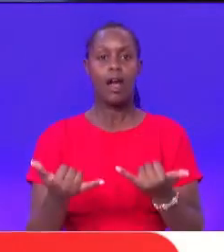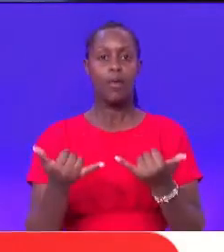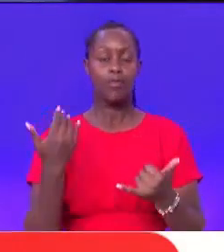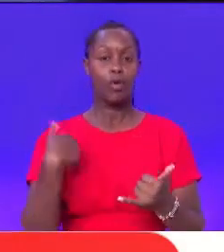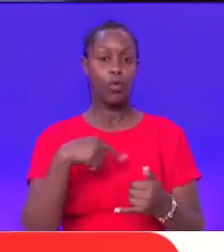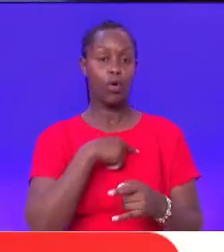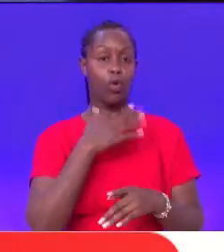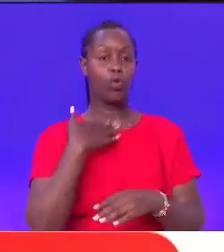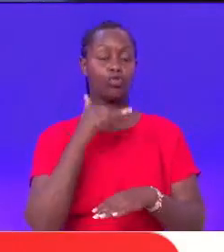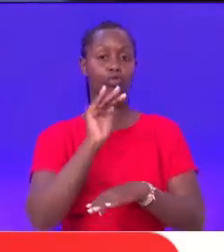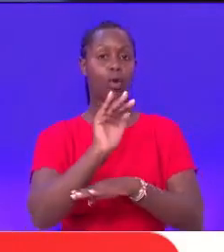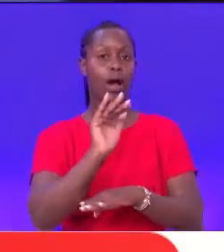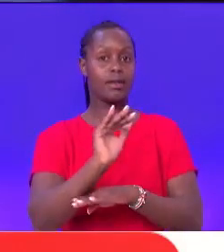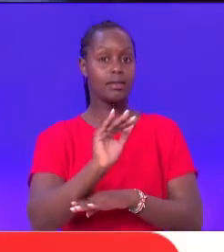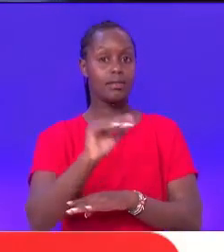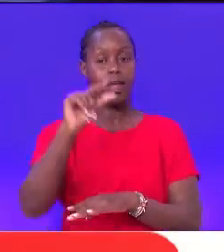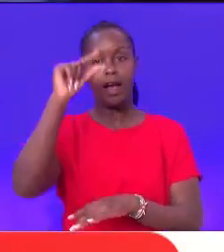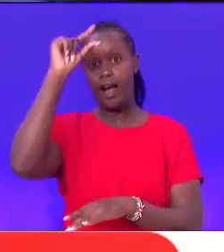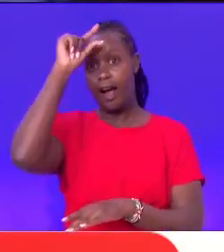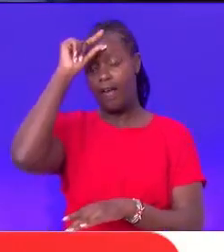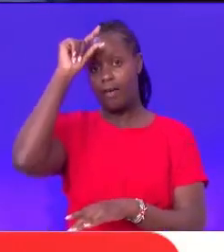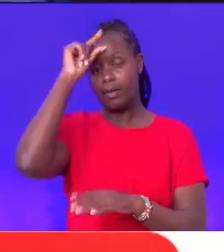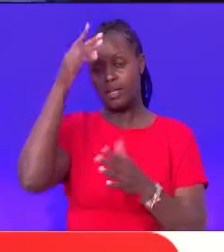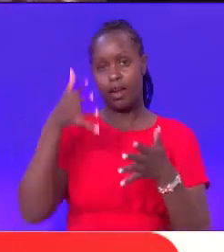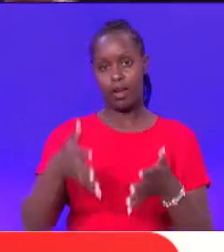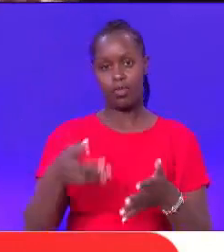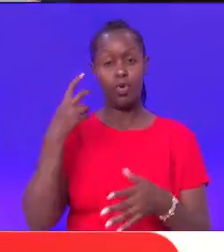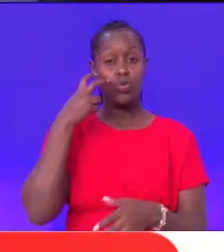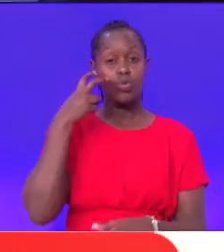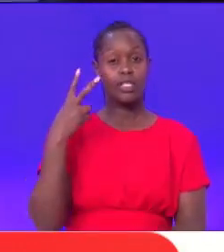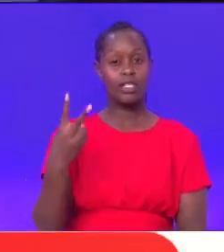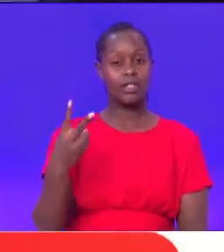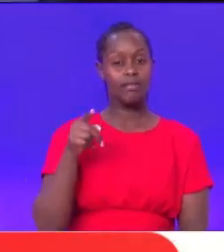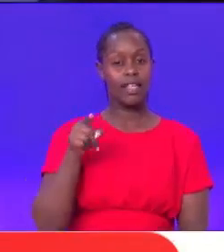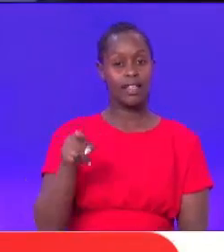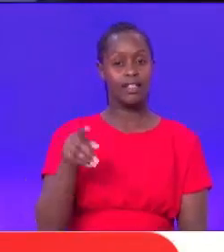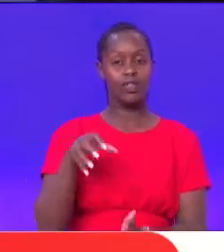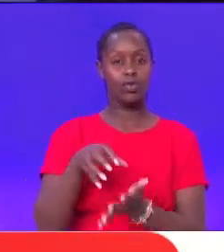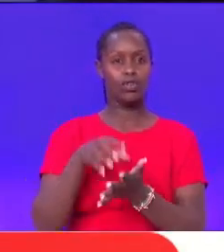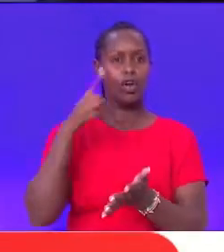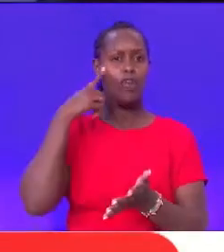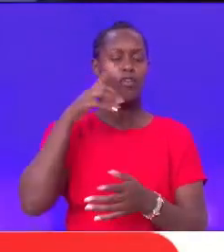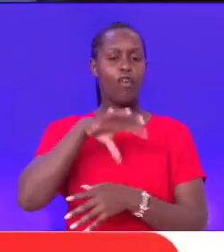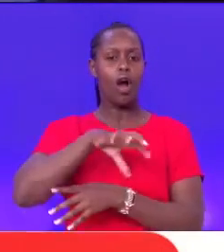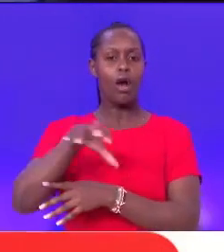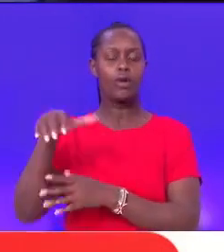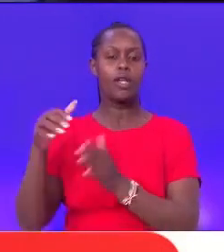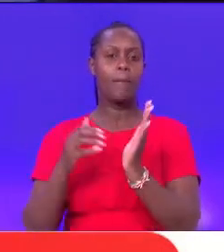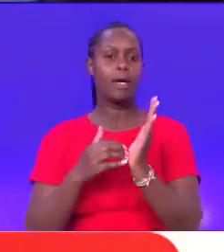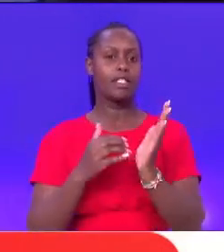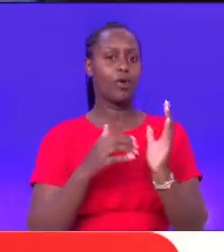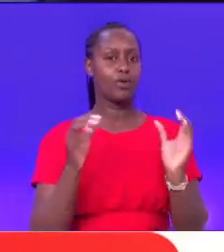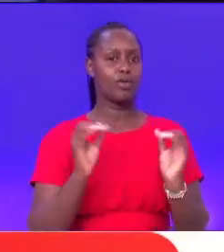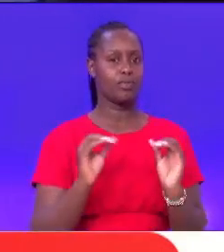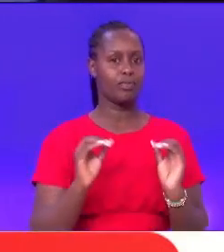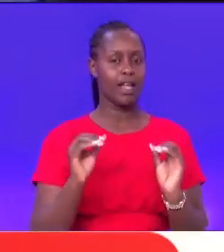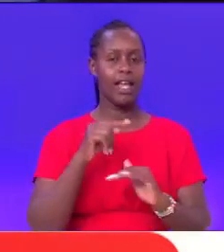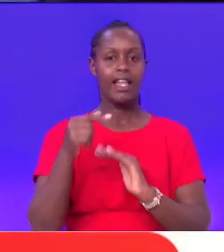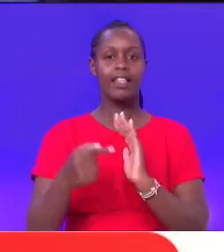kwamba janga hili tunaona Kenya sasa sio la kaunti ya Machakos peke yake. Meaning this is a national